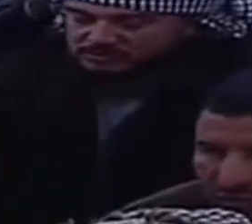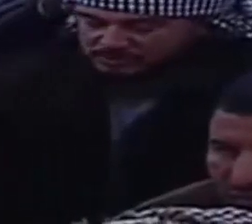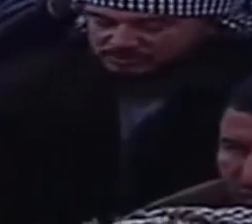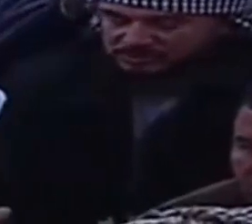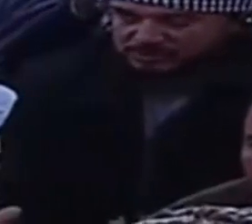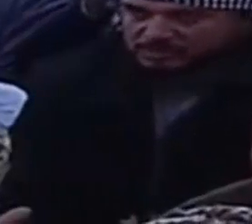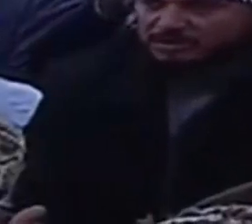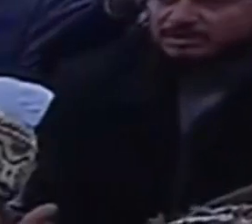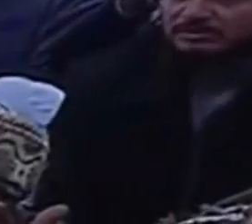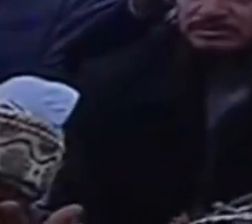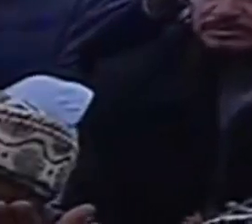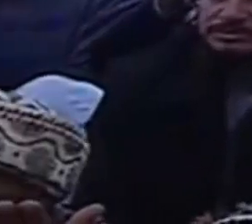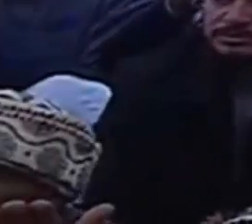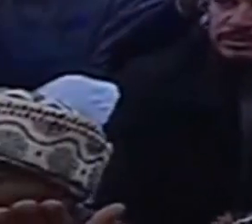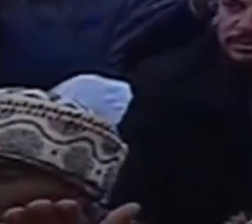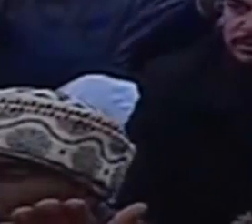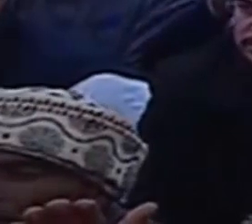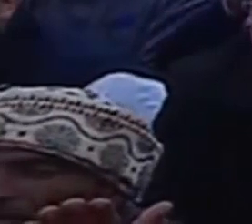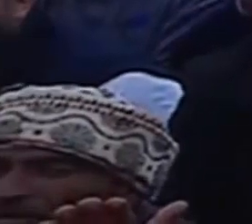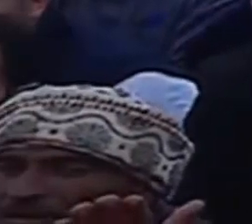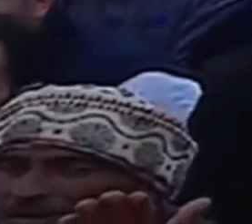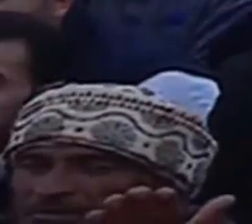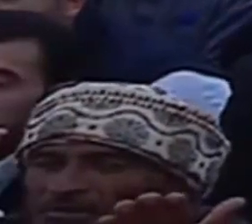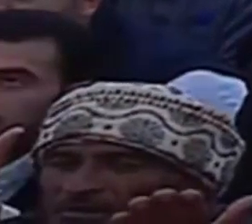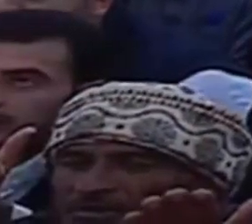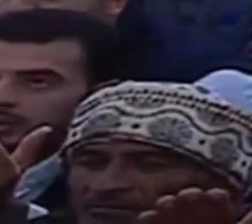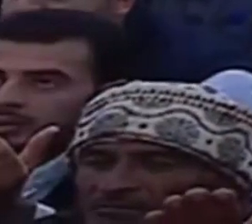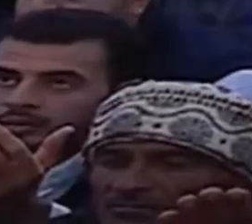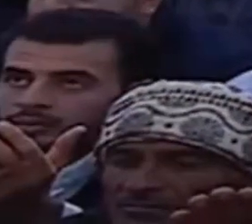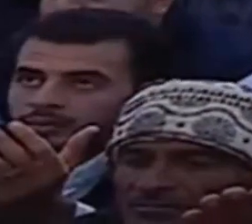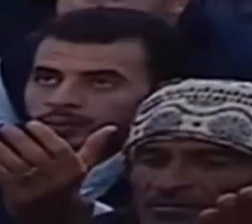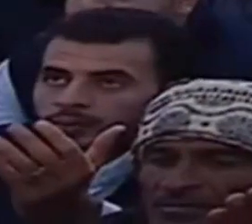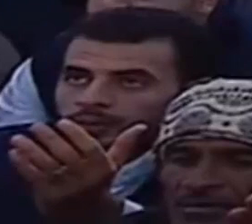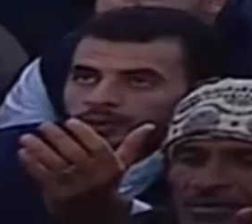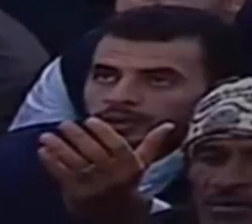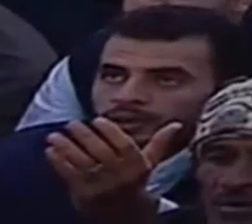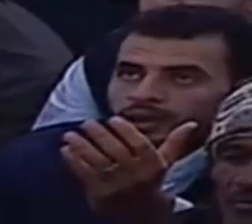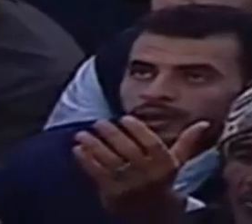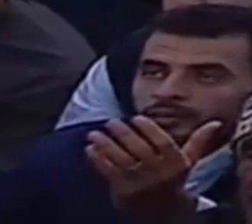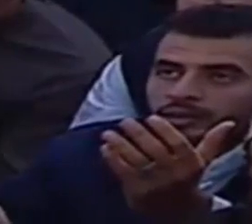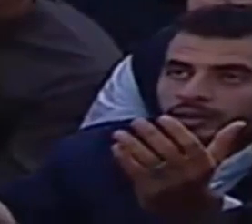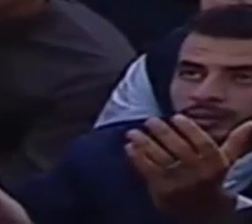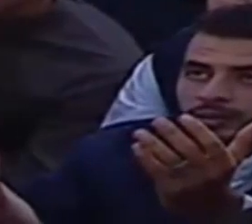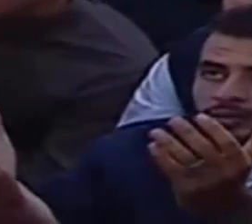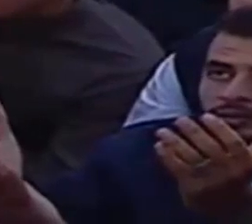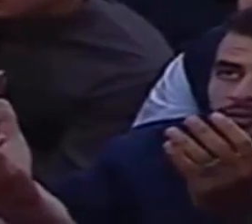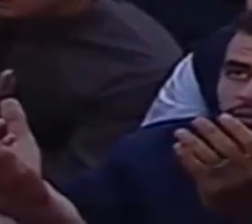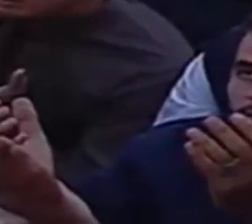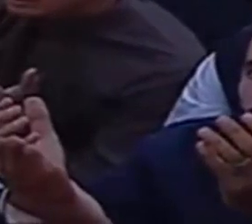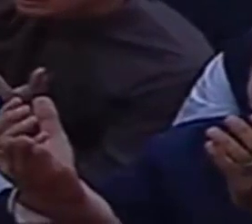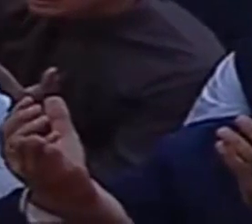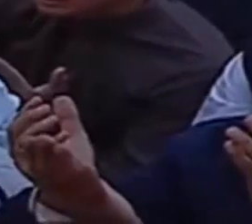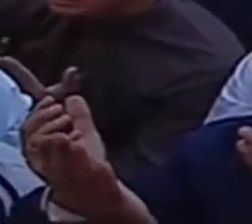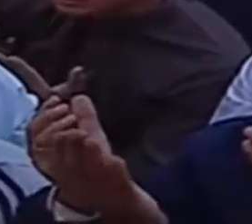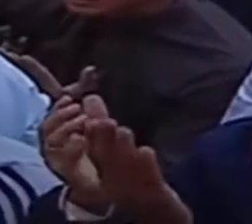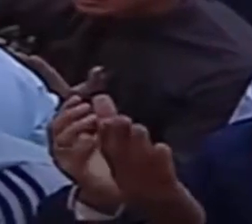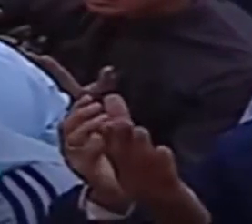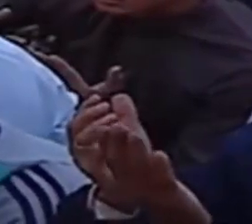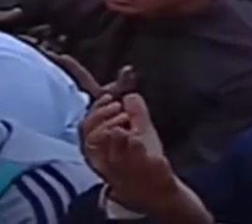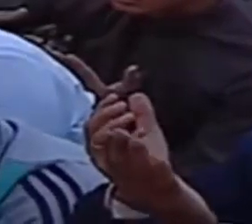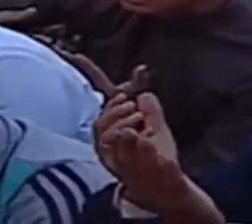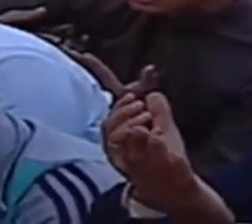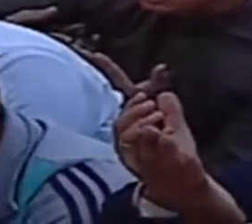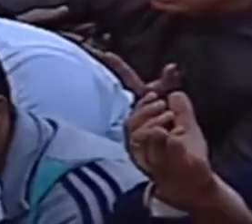الا فرجته، ولا دينا الا سددته، ولا مريضا الا شفيته. واجعلنا من اهل شفاعه